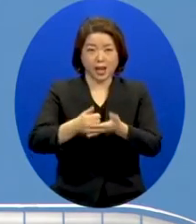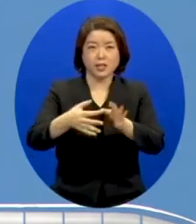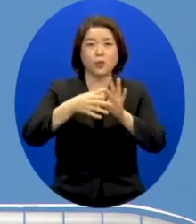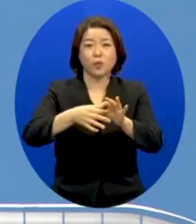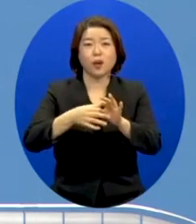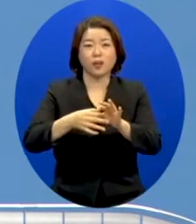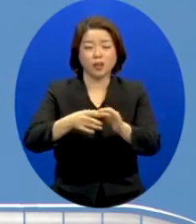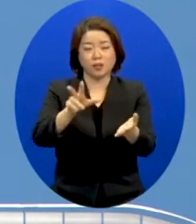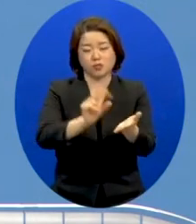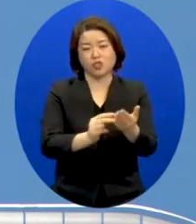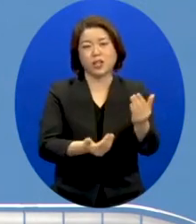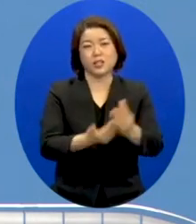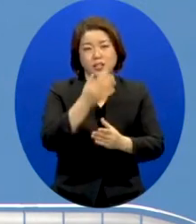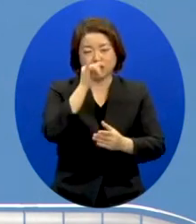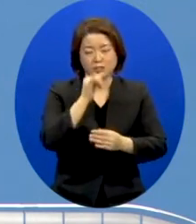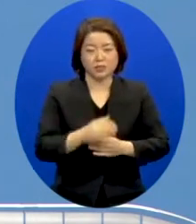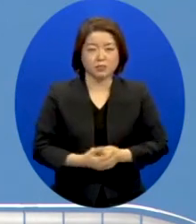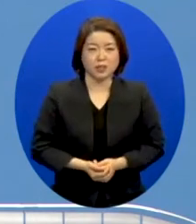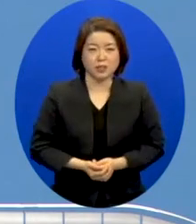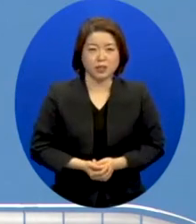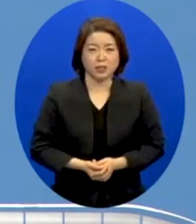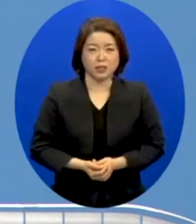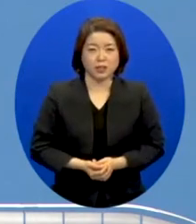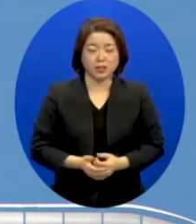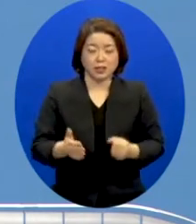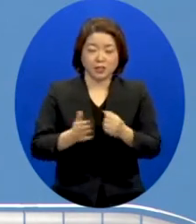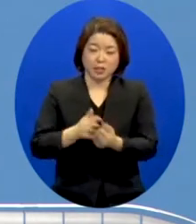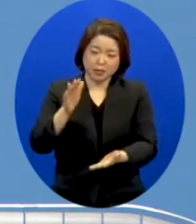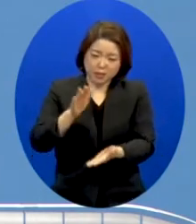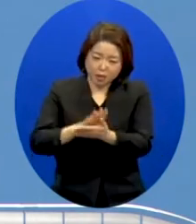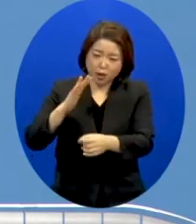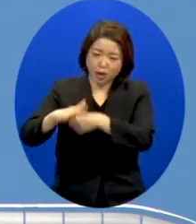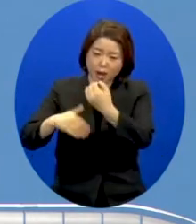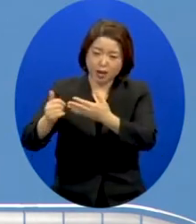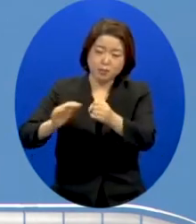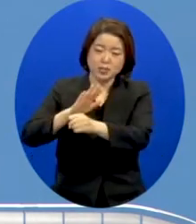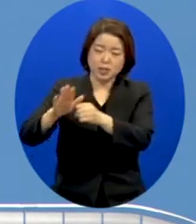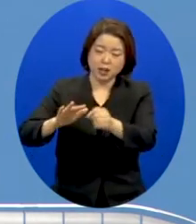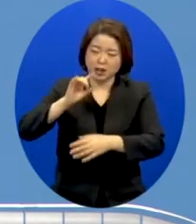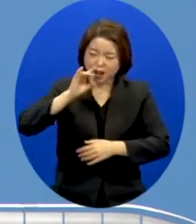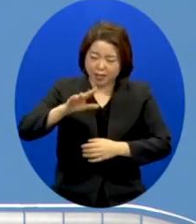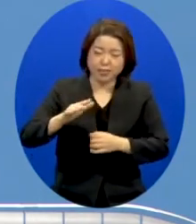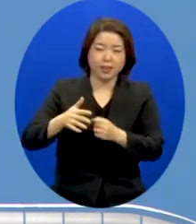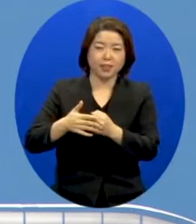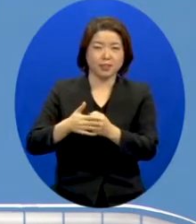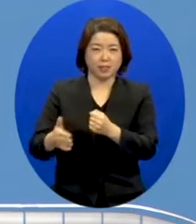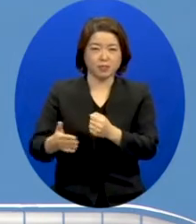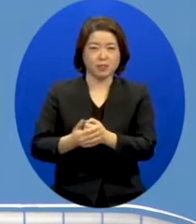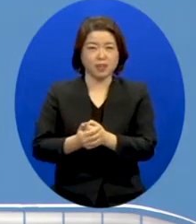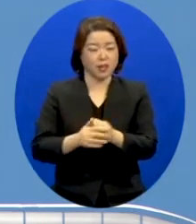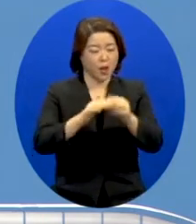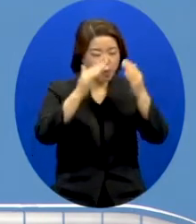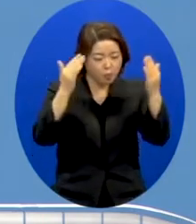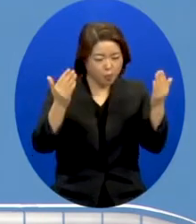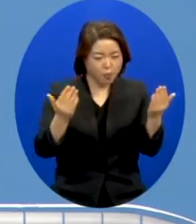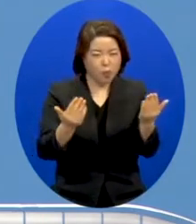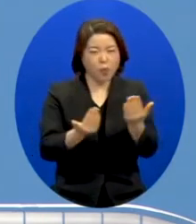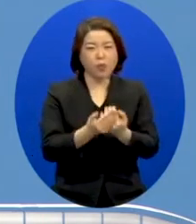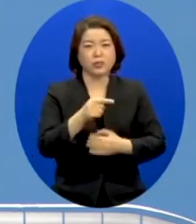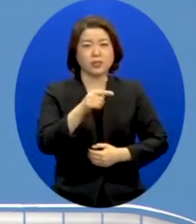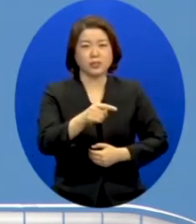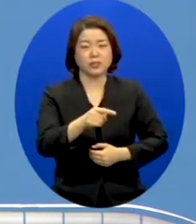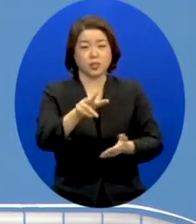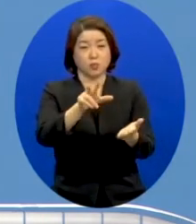관계에 문제가 생기니까 뜨겁게 하나님을 사랑하는 것이 안되니까 그러니까 모든 것이 문제가 되고